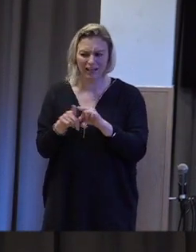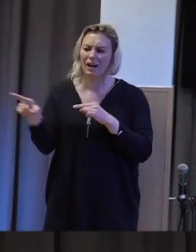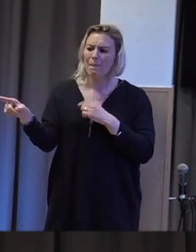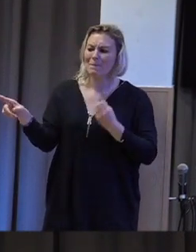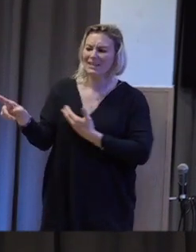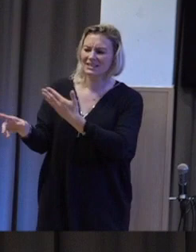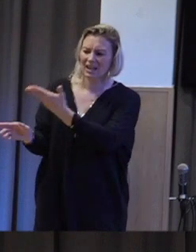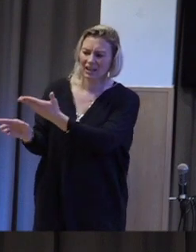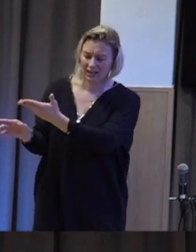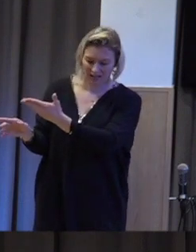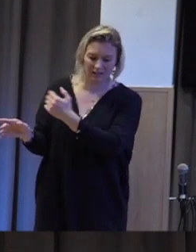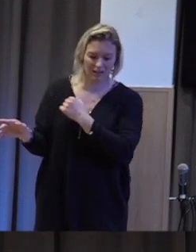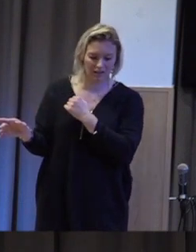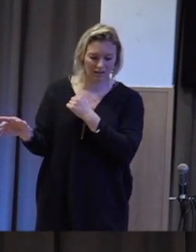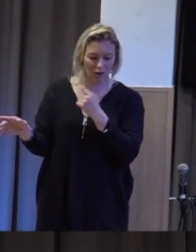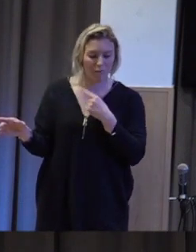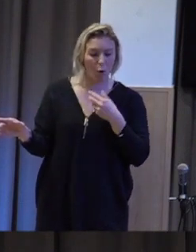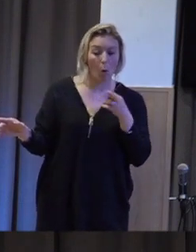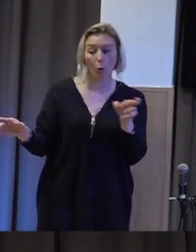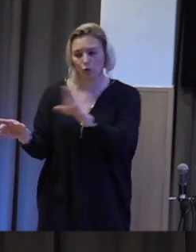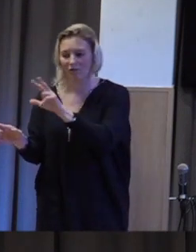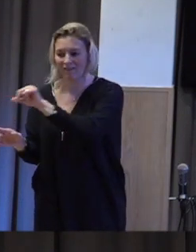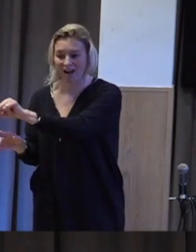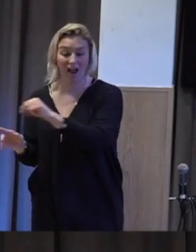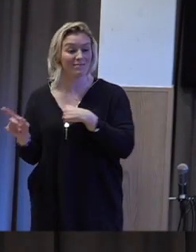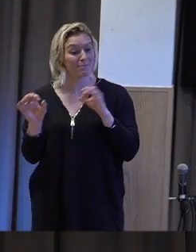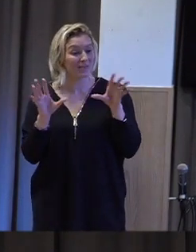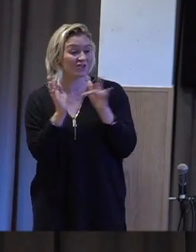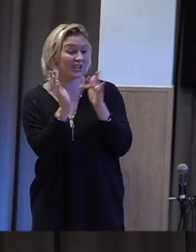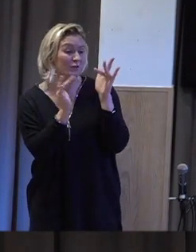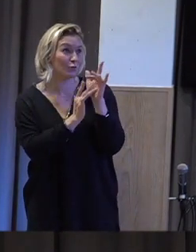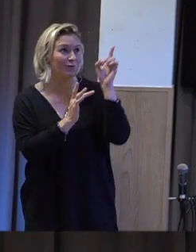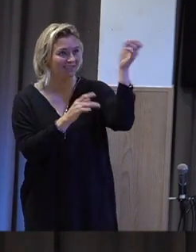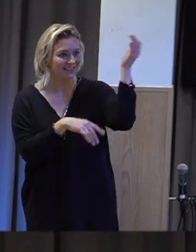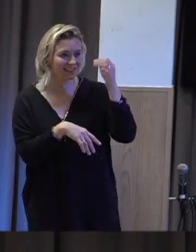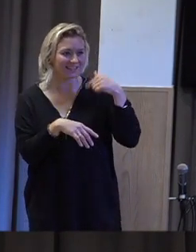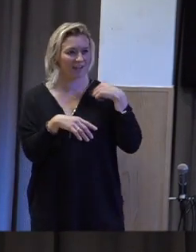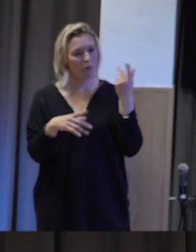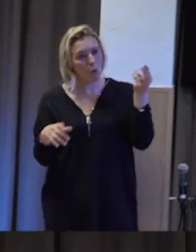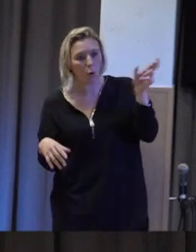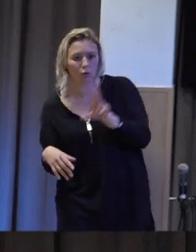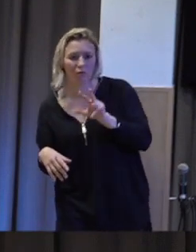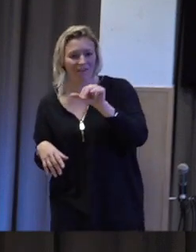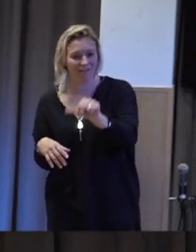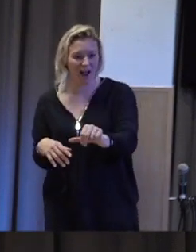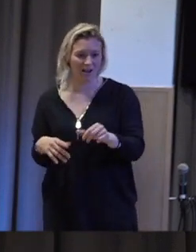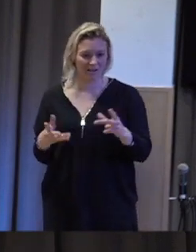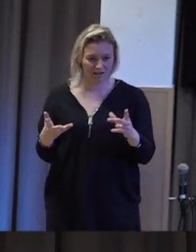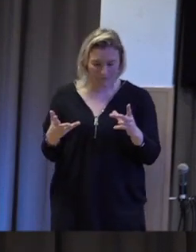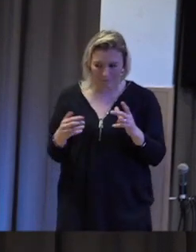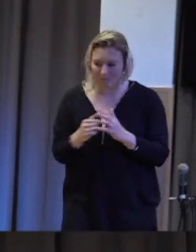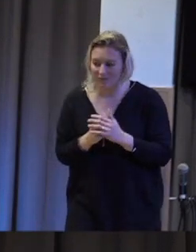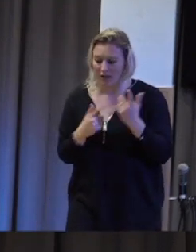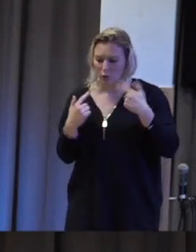blessé. Jésus reviendra dans l'espoir de trouver son église belle, sans tache ni ride. Et ce que nous dépenserons en plus, à savoir